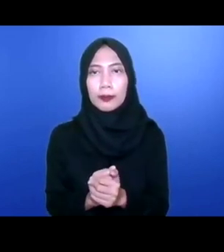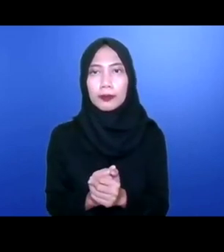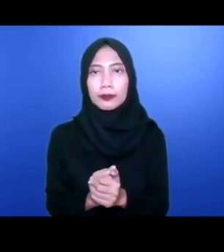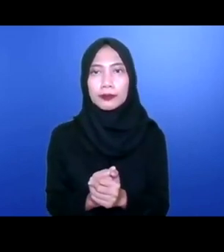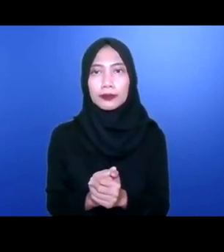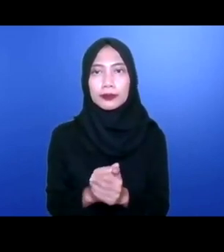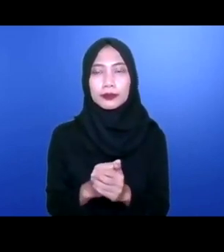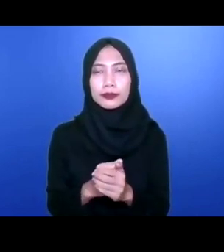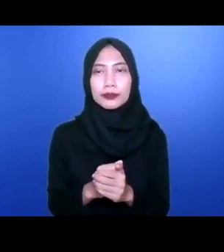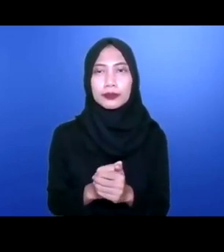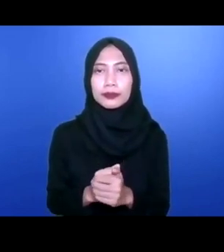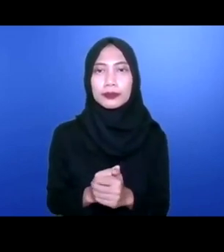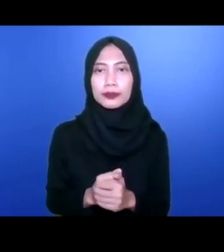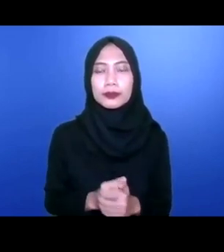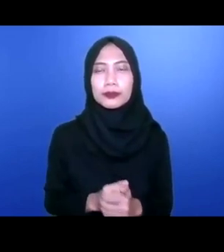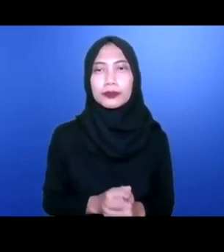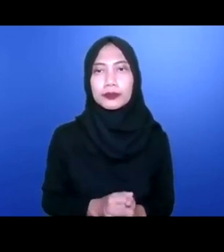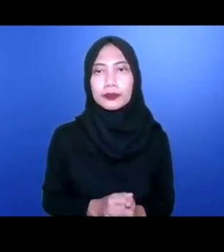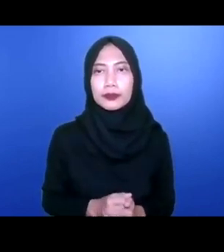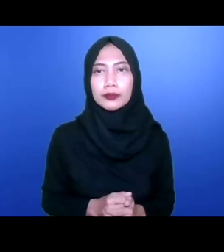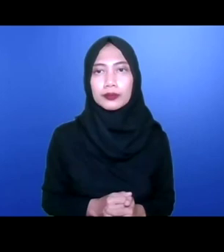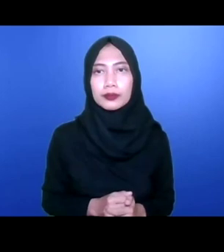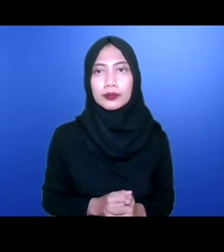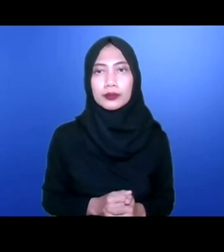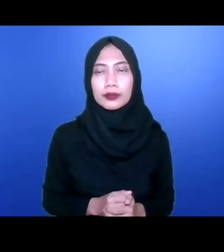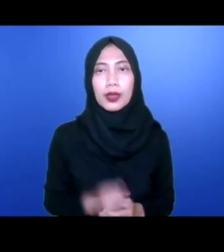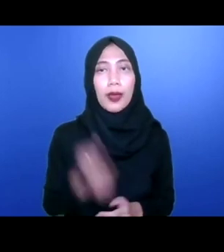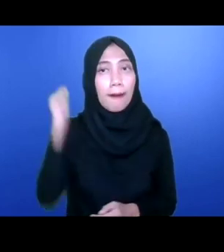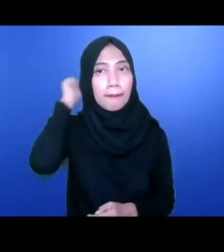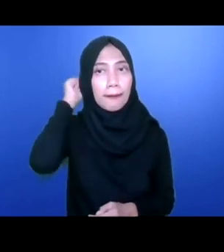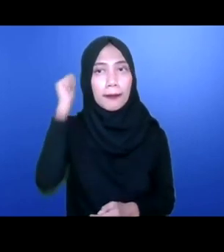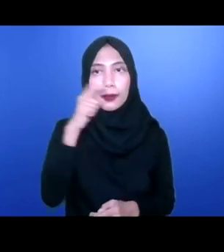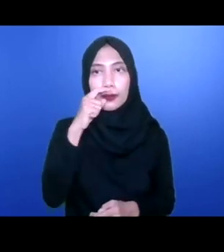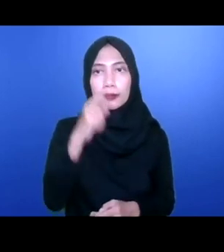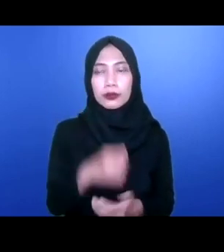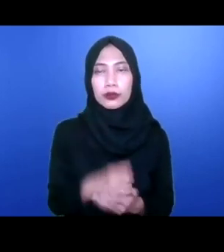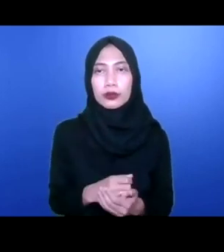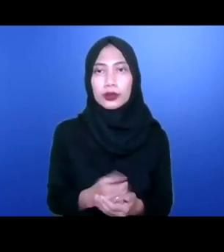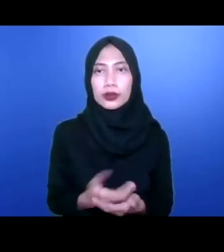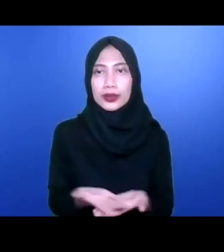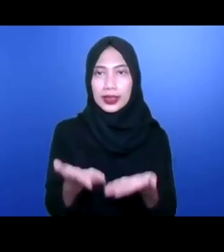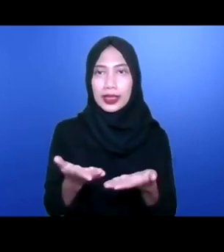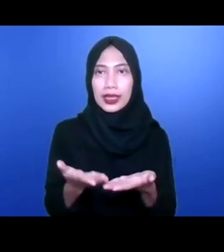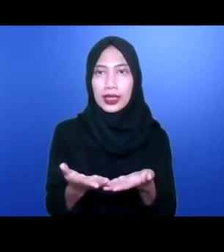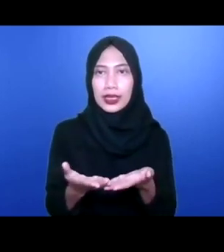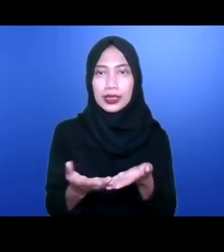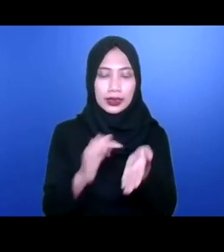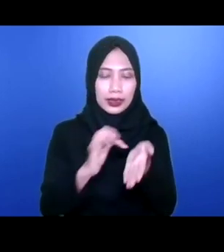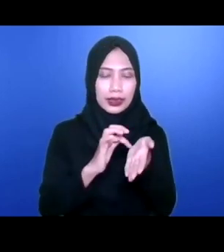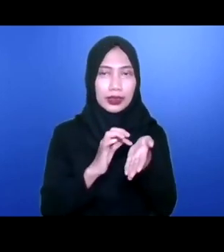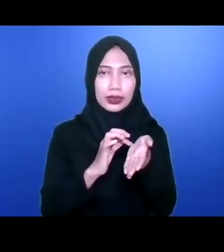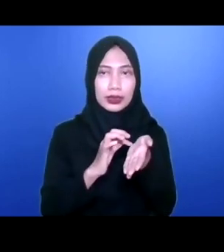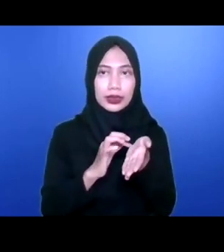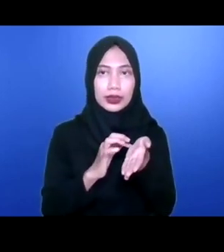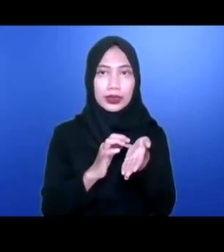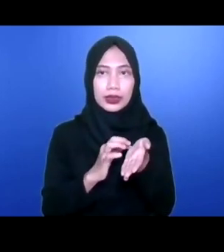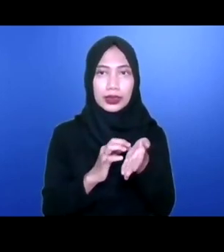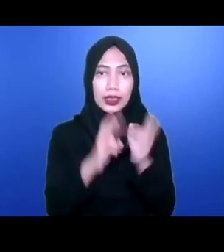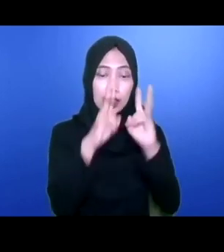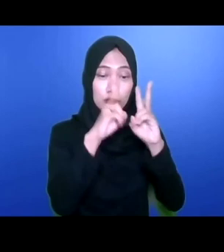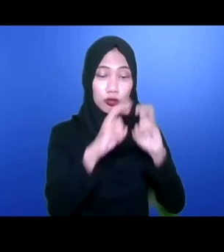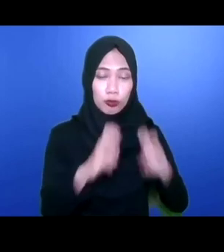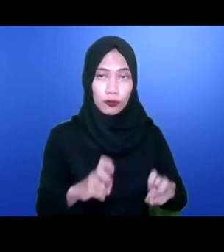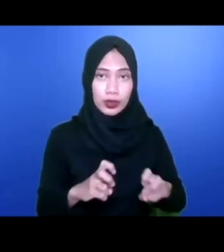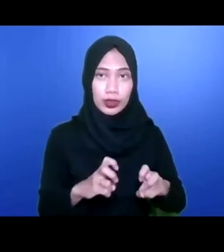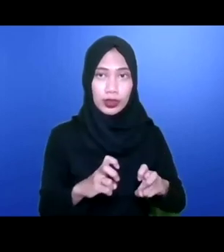povertyactionlab.org/sea. Kami mohon kesediaan Ibu dan Bapak untuk mengisi survei tanggapan singkat yang akan muncul saat Ibu